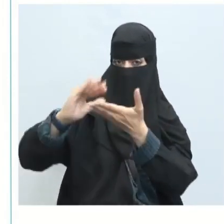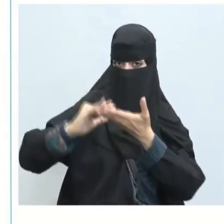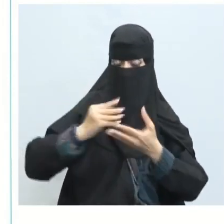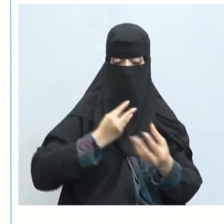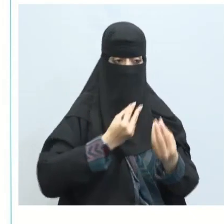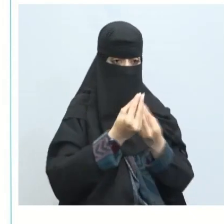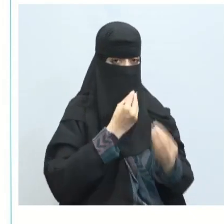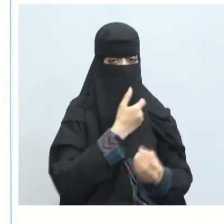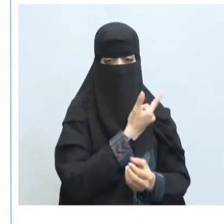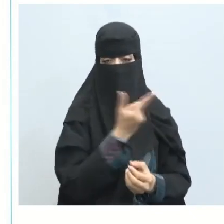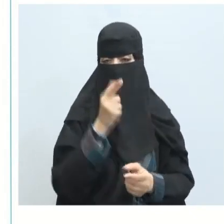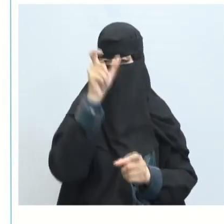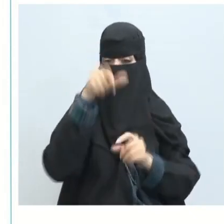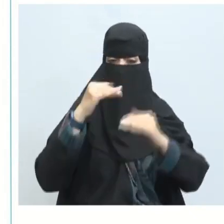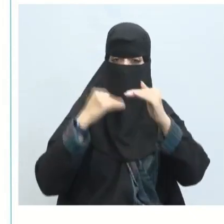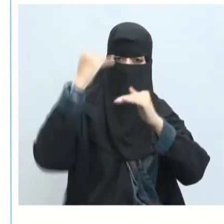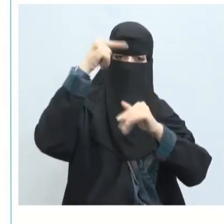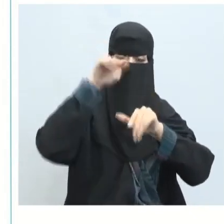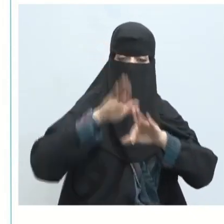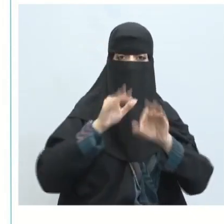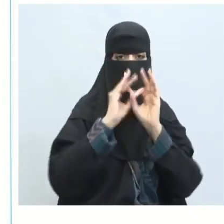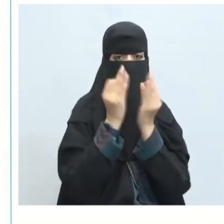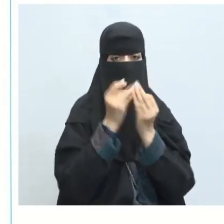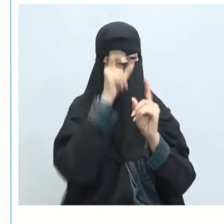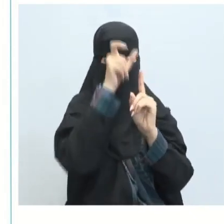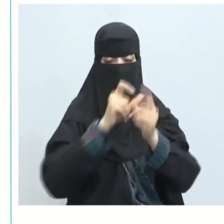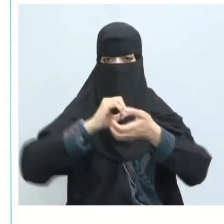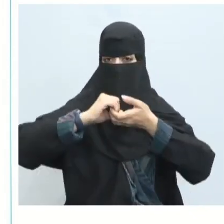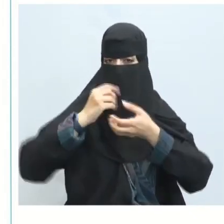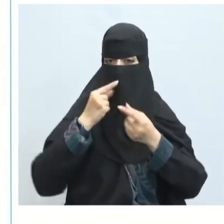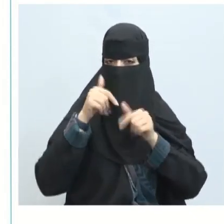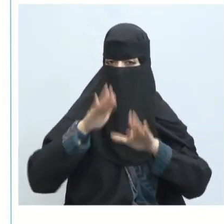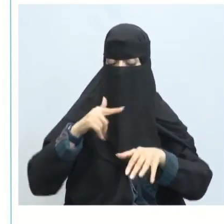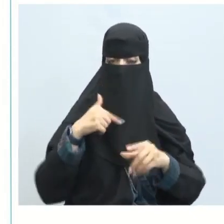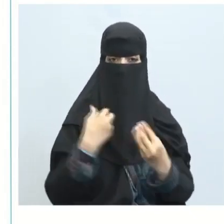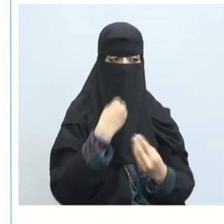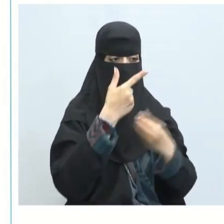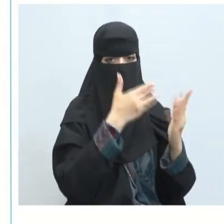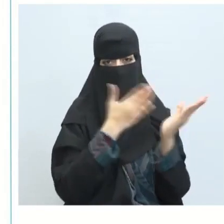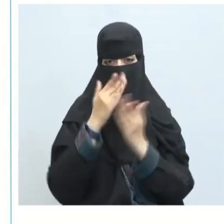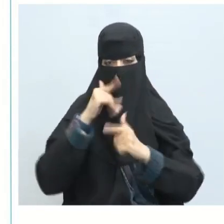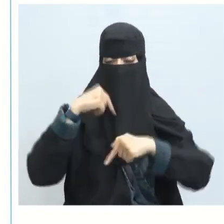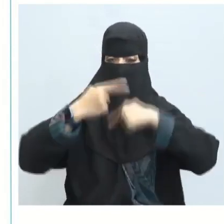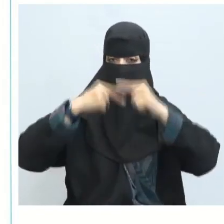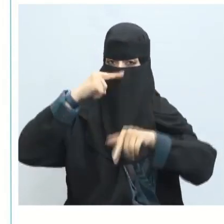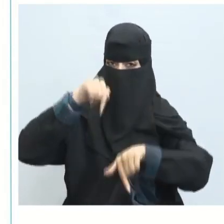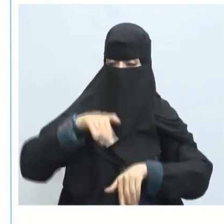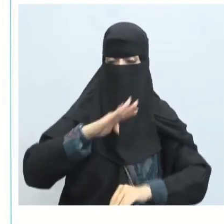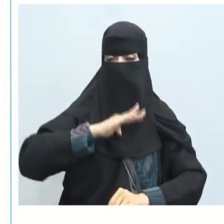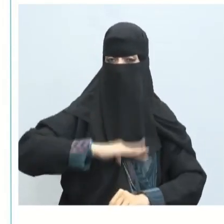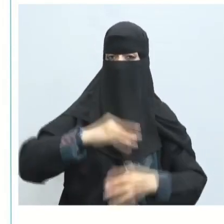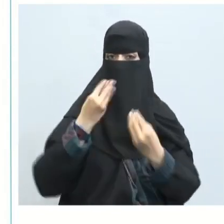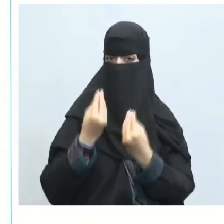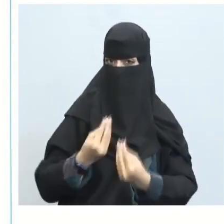مع جميع فئات المجتمع قد يتعامل مع موظفين زملاء قد يتعامل مع عملاء قد يتعامل مع زوار وبالتالي لابد ان يتسم بالصبر